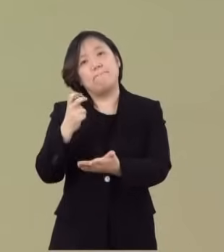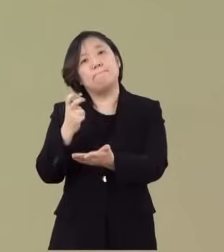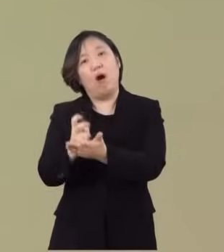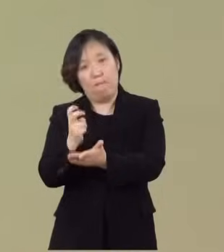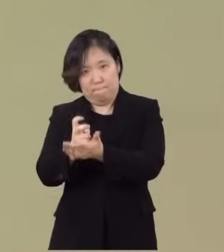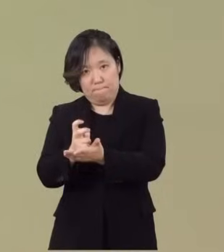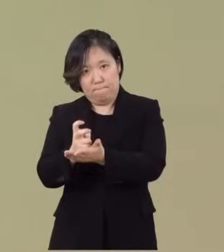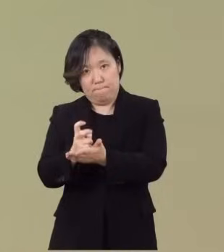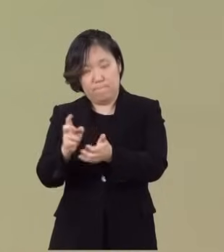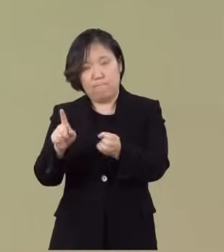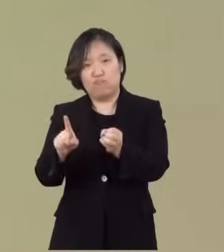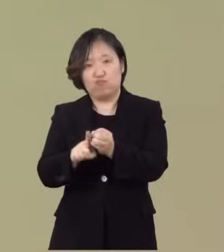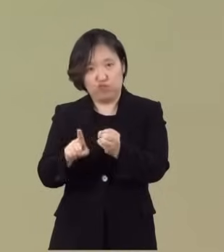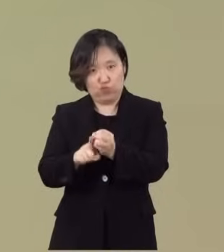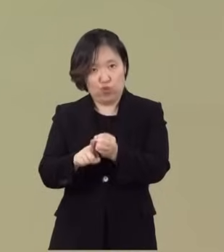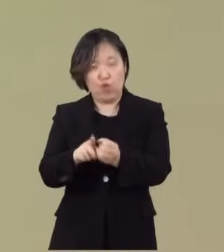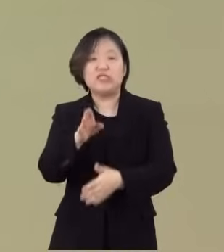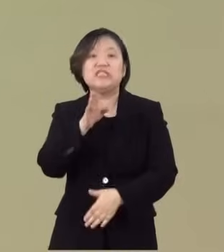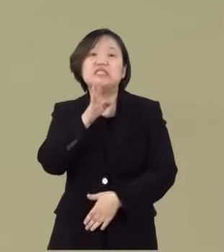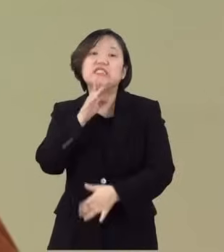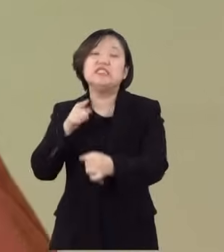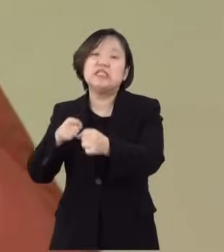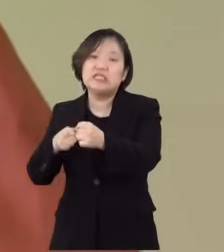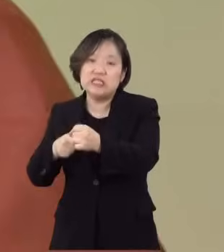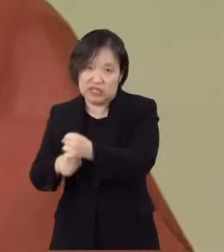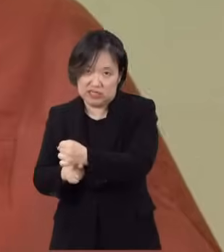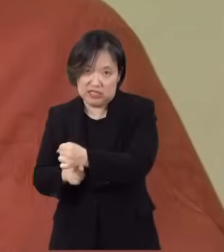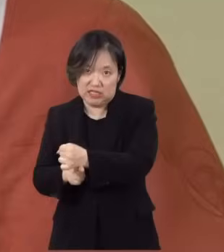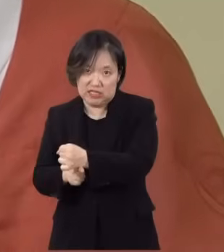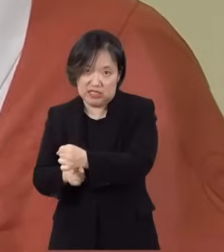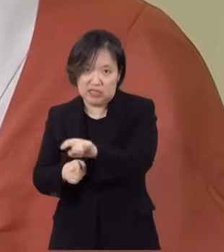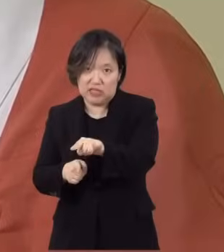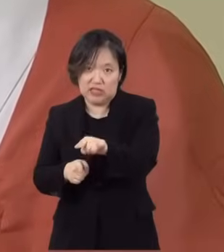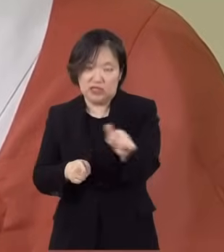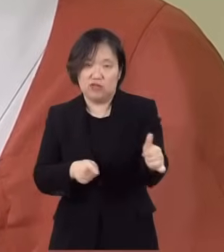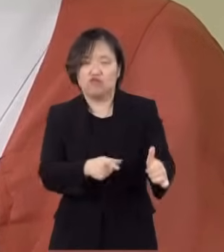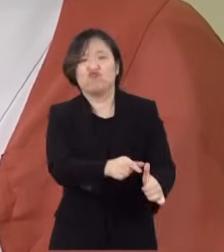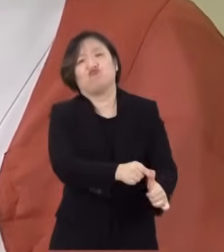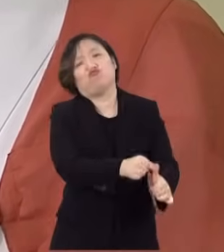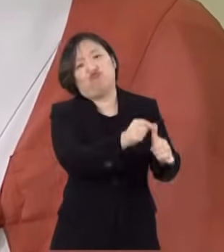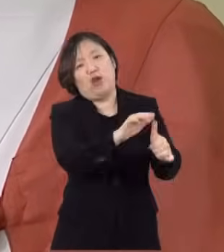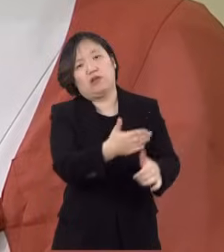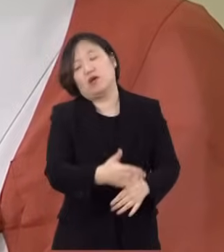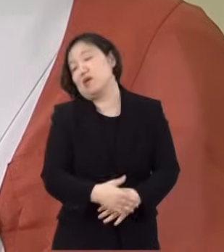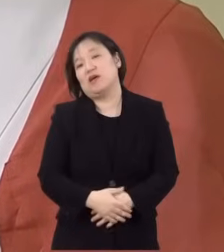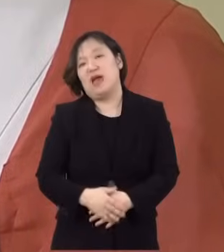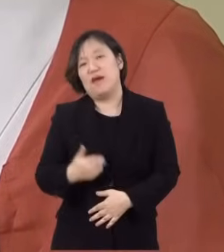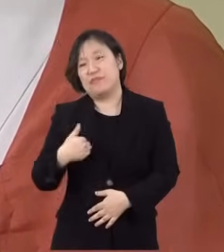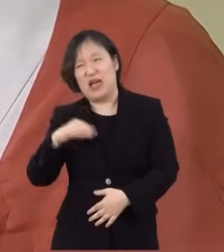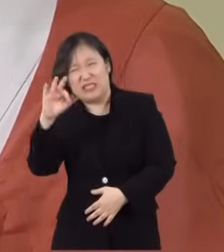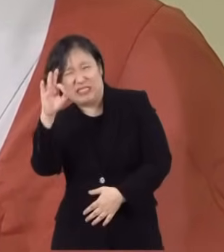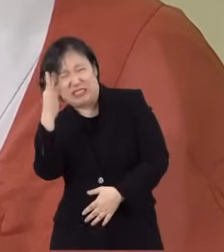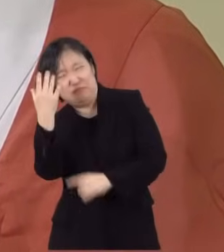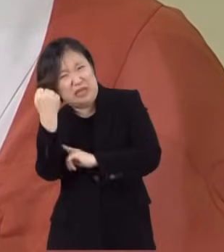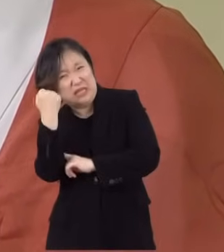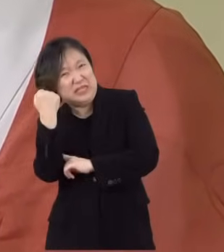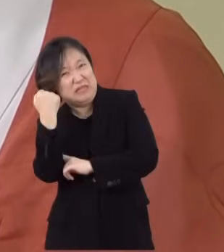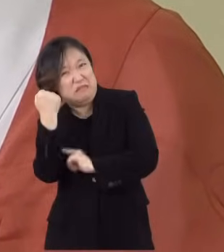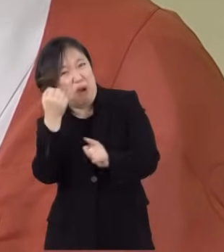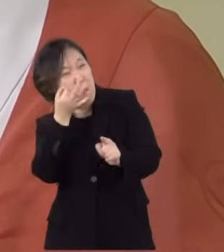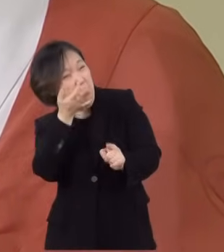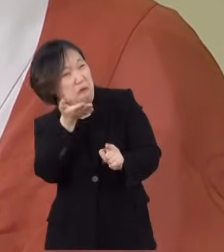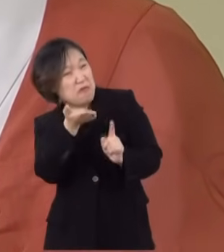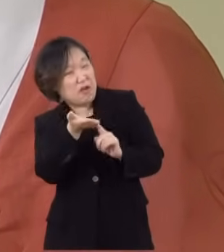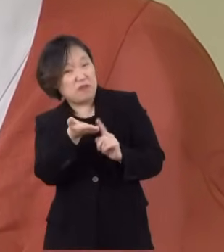법 진리 법으로서 중생을 도해야 된다 신통으로 중생을